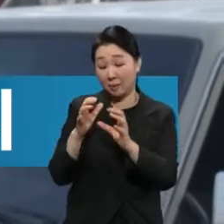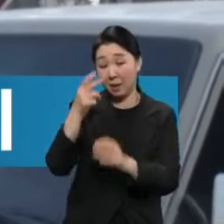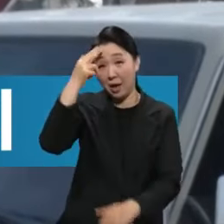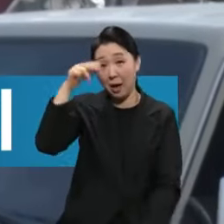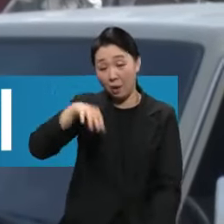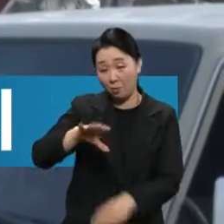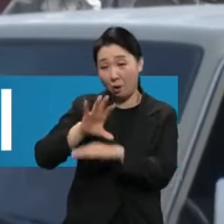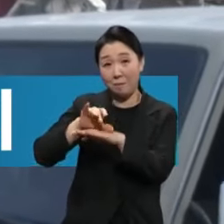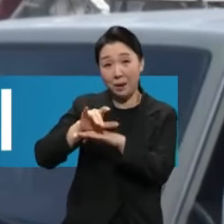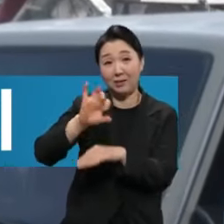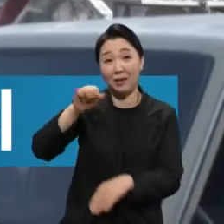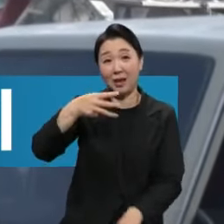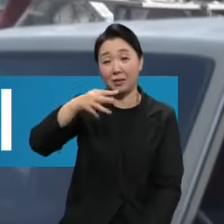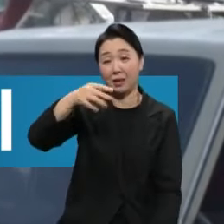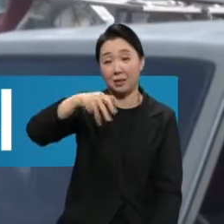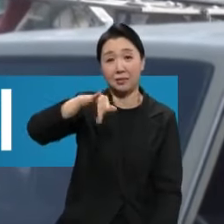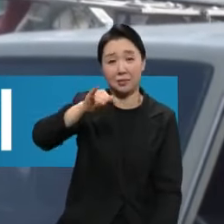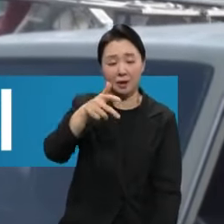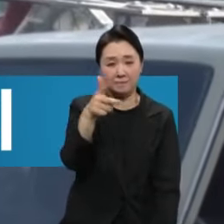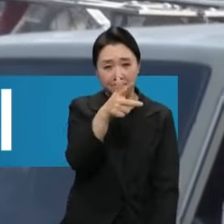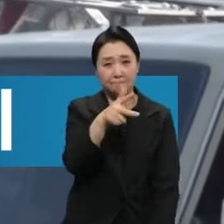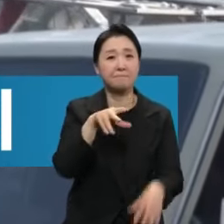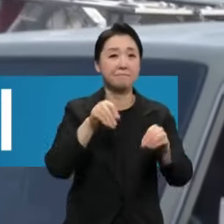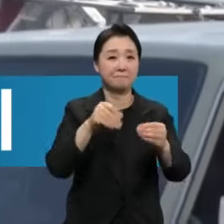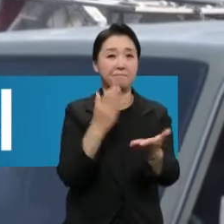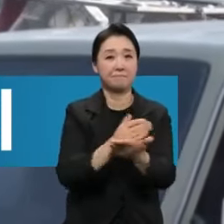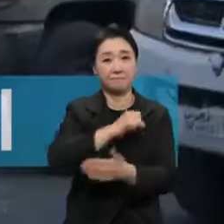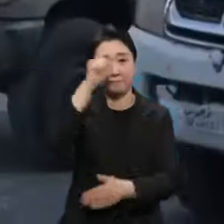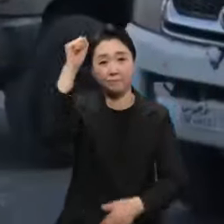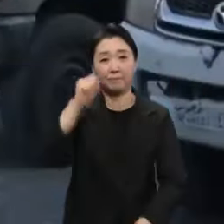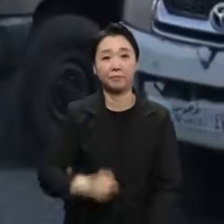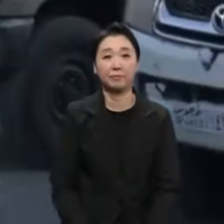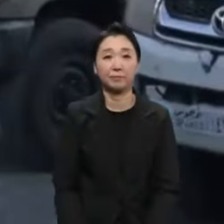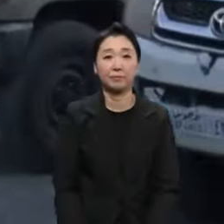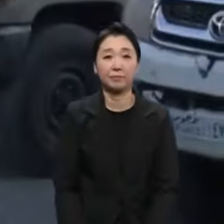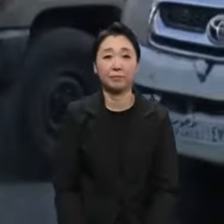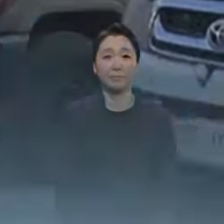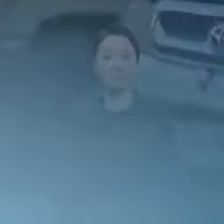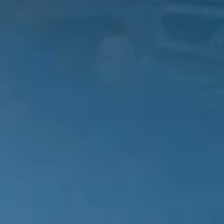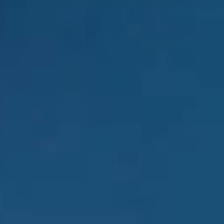아랍권 방송 알자지라의 취재를 금지하는 법안이 통과됐습니다.